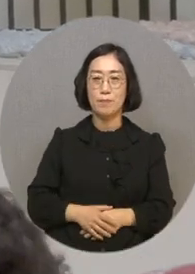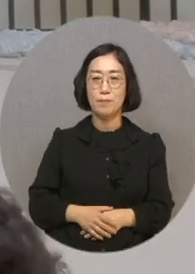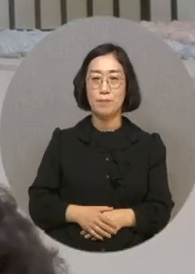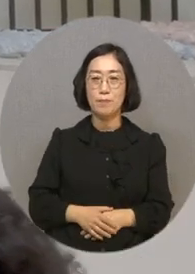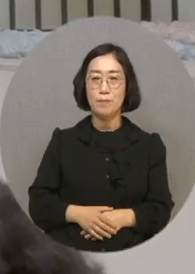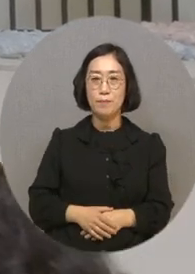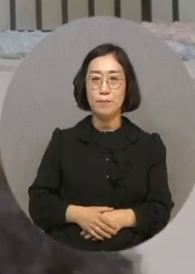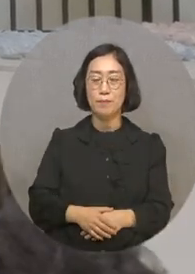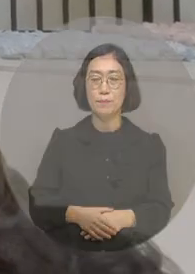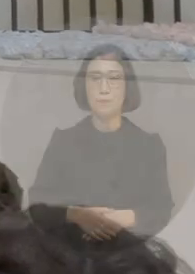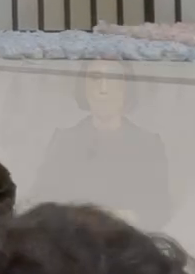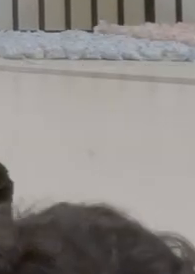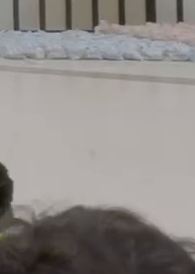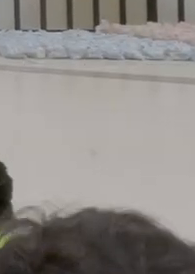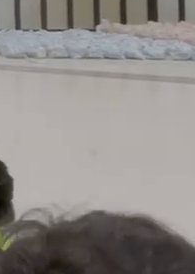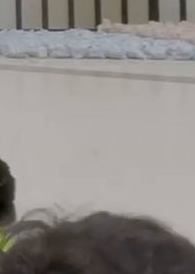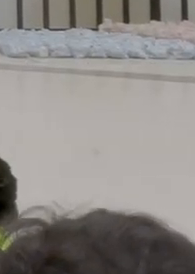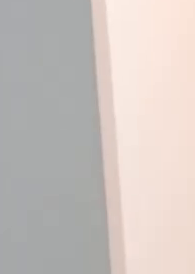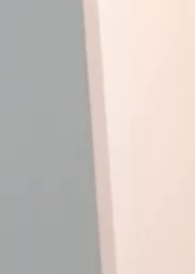뉴스 권용찬입니다.